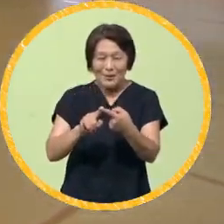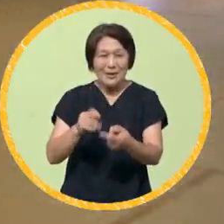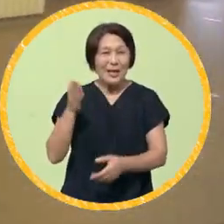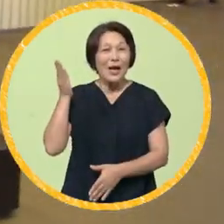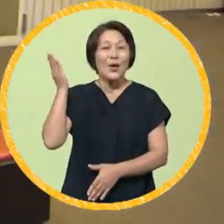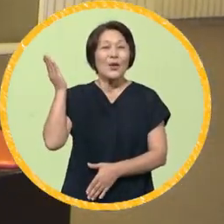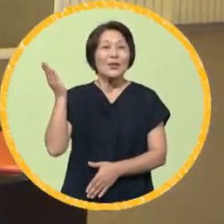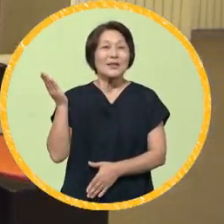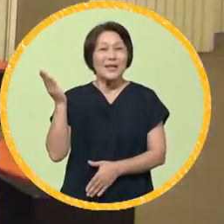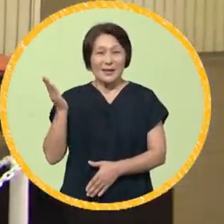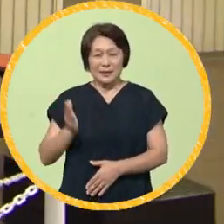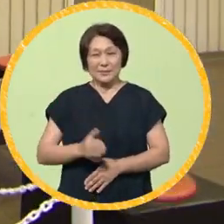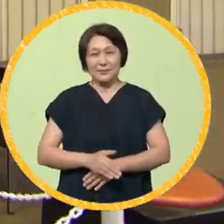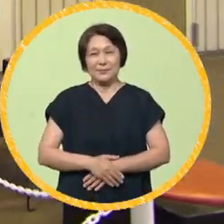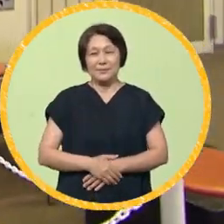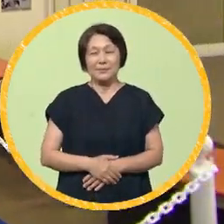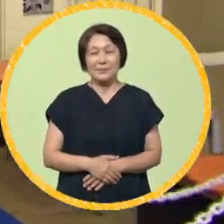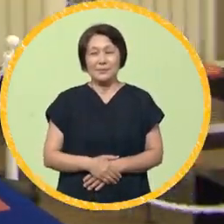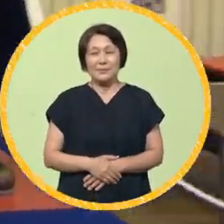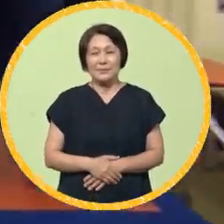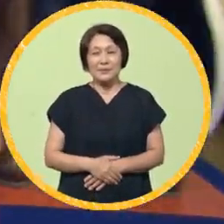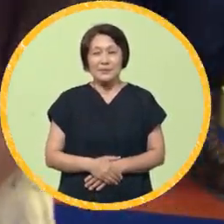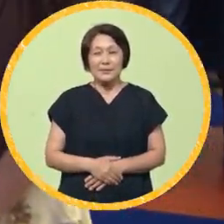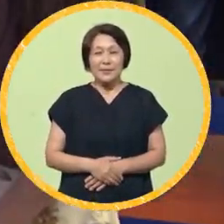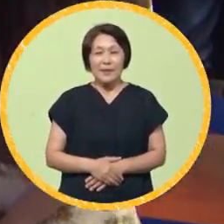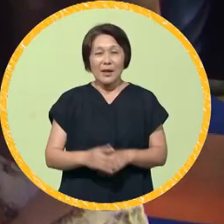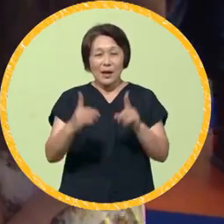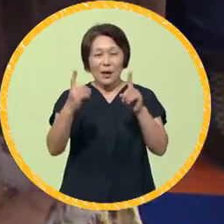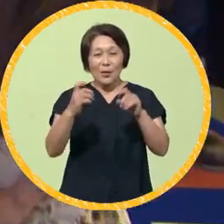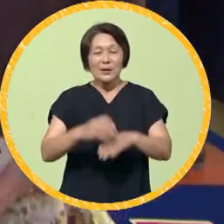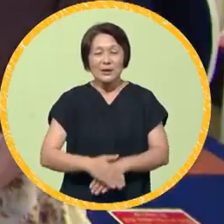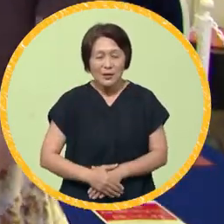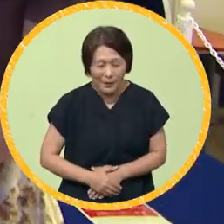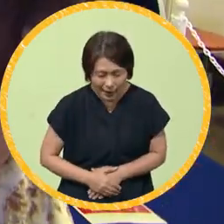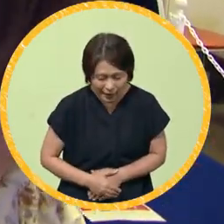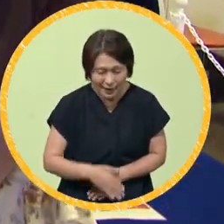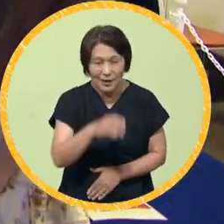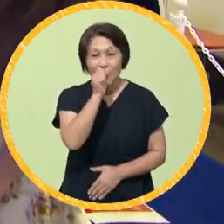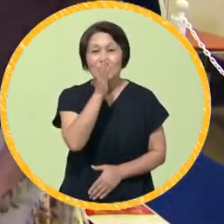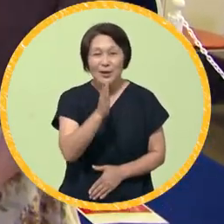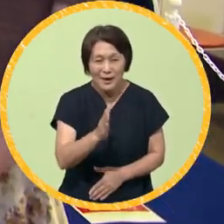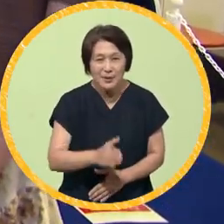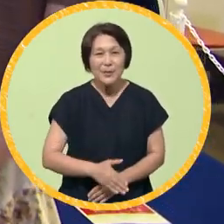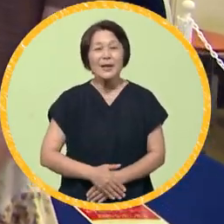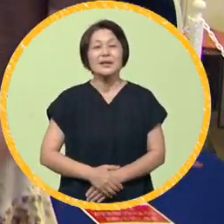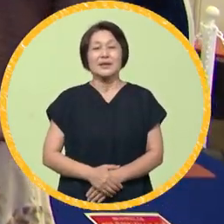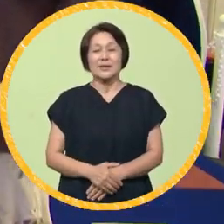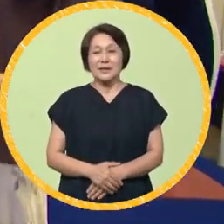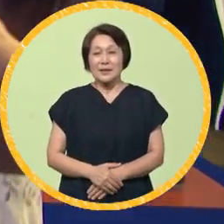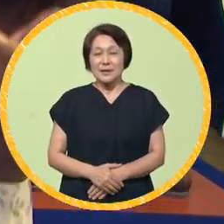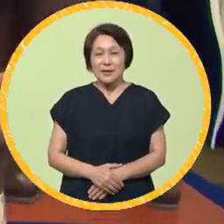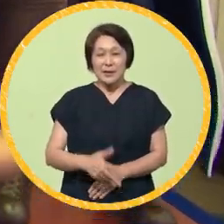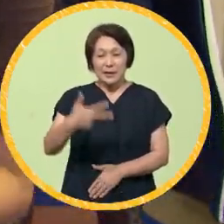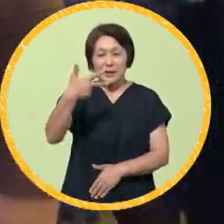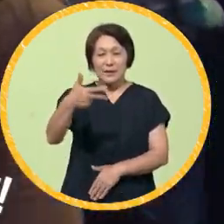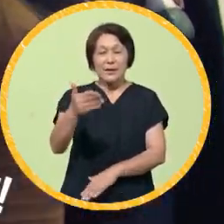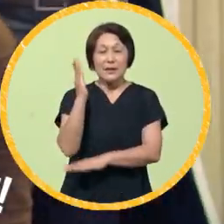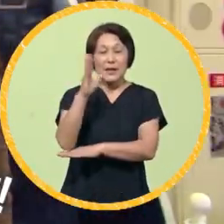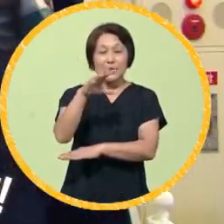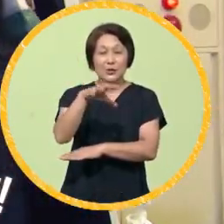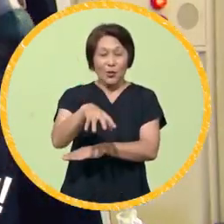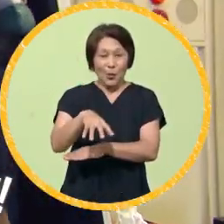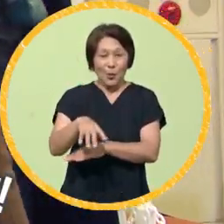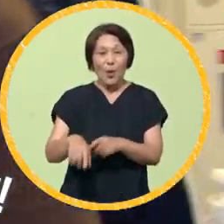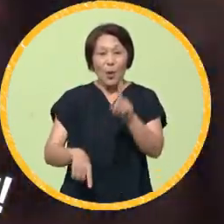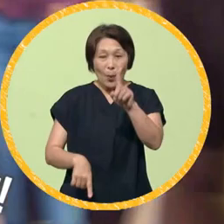所の中まで、あ、すごい、あ、こんにちは、今日はよろしくお願いします。いや、もう市役所もうワンピ